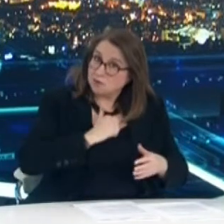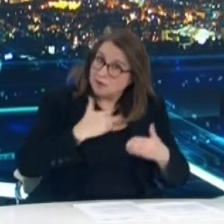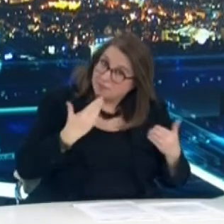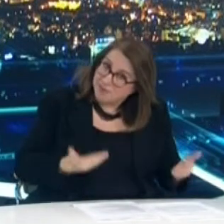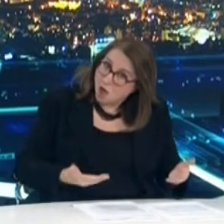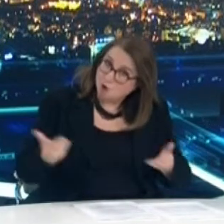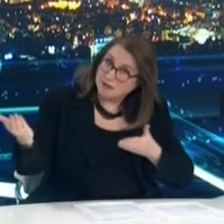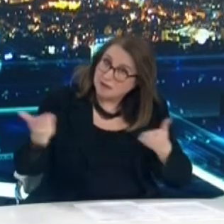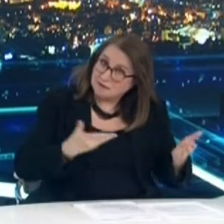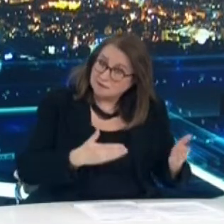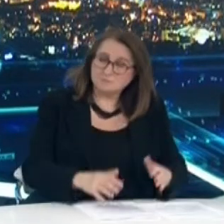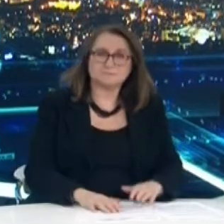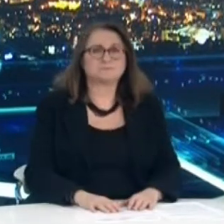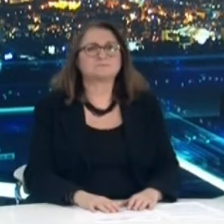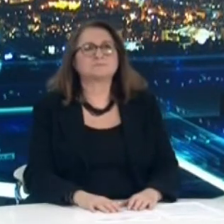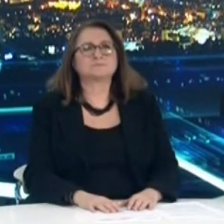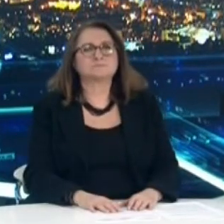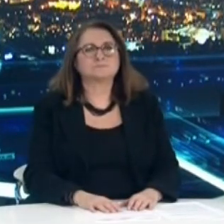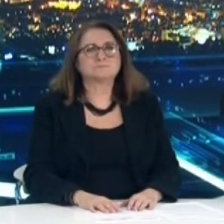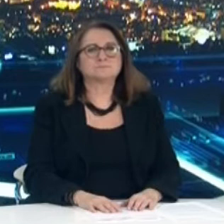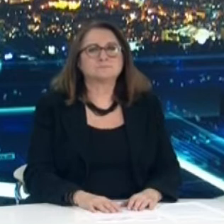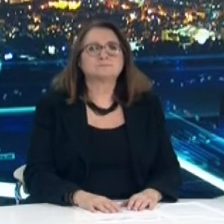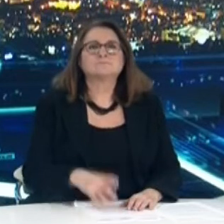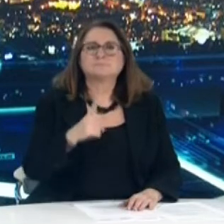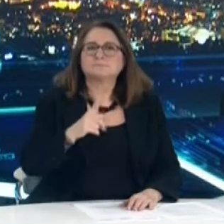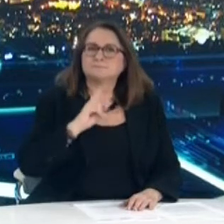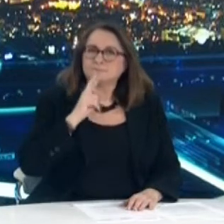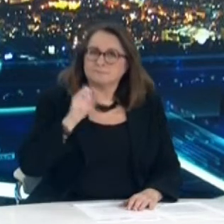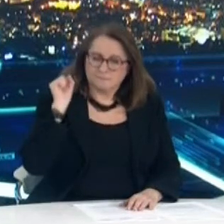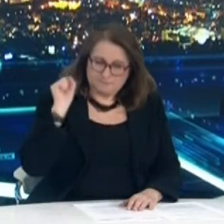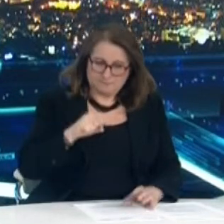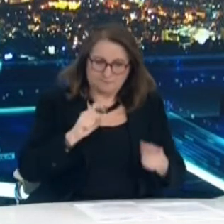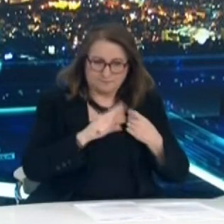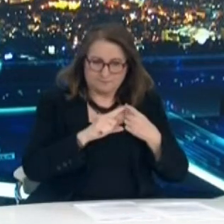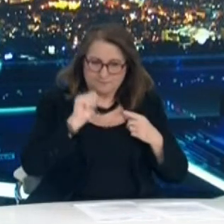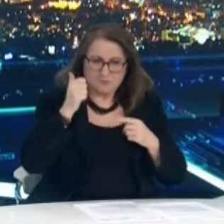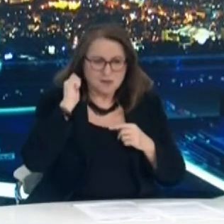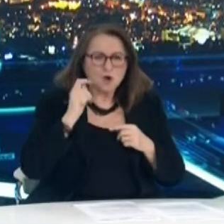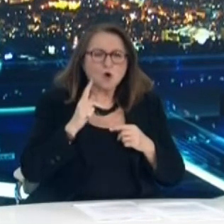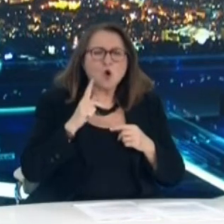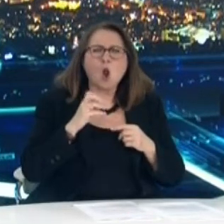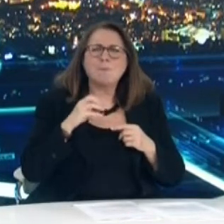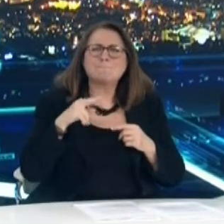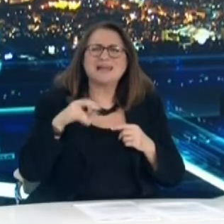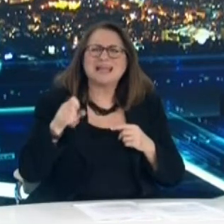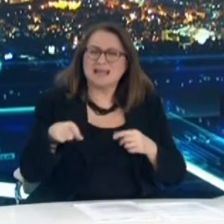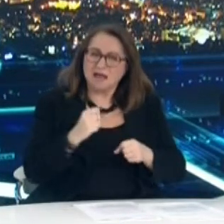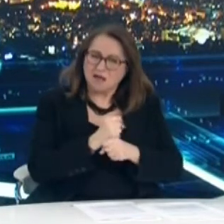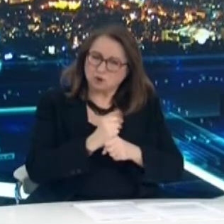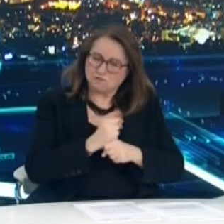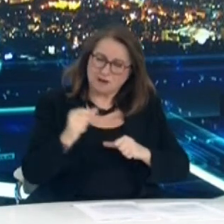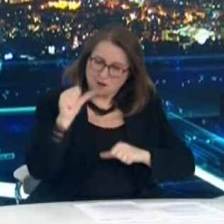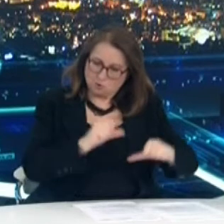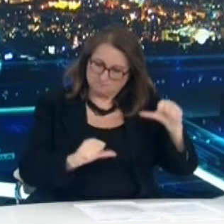Ως προς το πρώτο σκέλος της ερώτησης, όντως η κολχικίνη έχει φανεί από καλά τεκμηριωμένες κλινικές